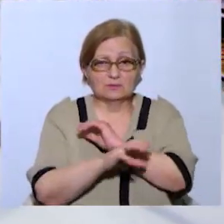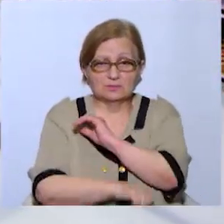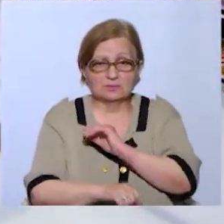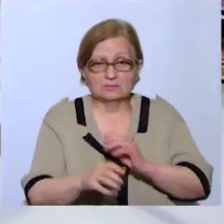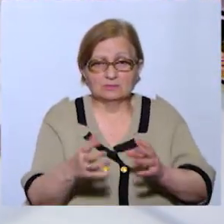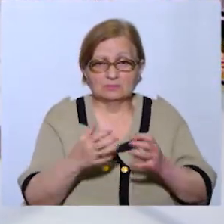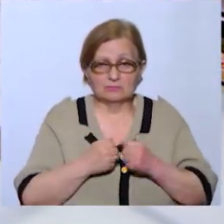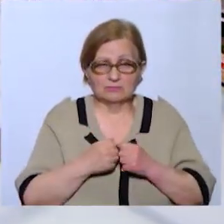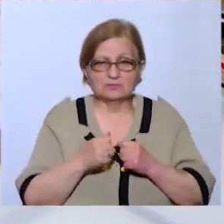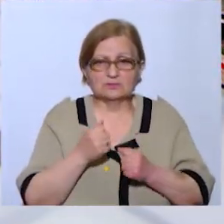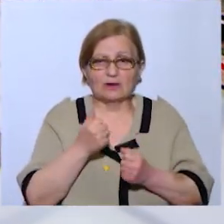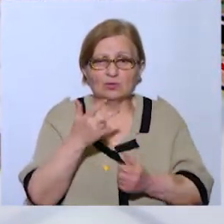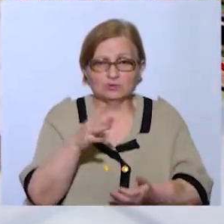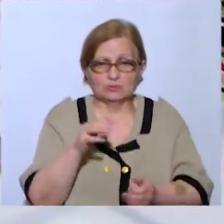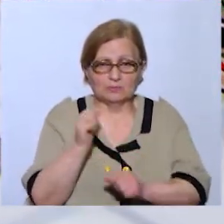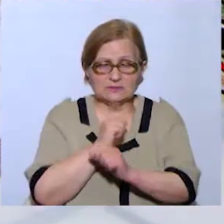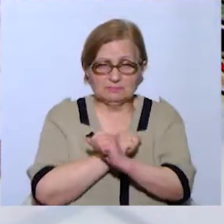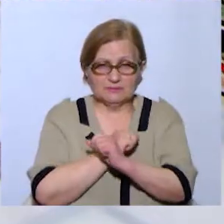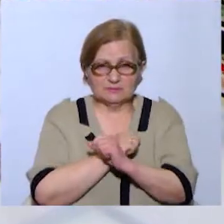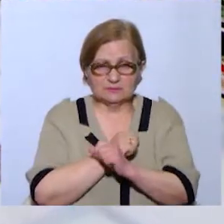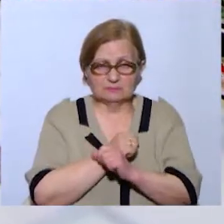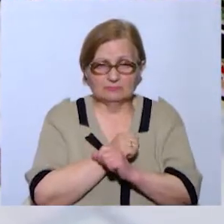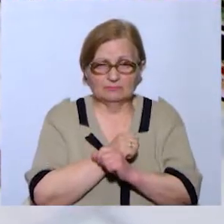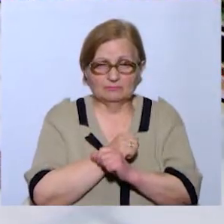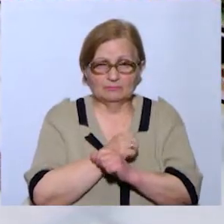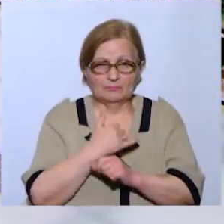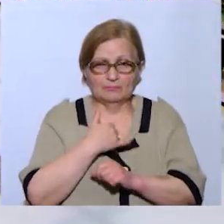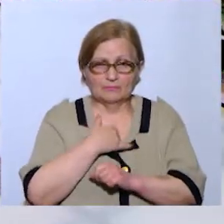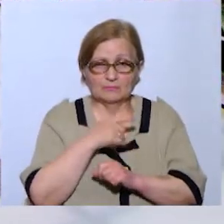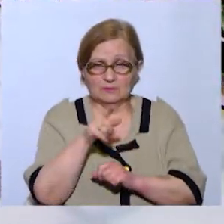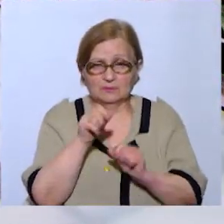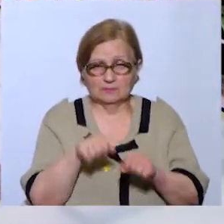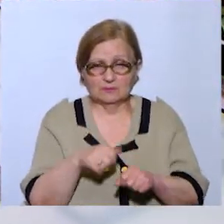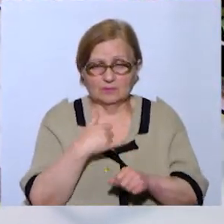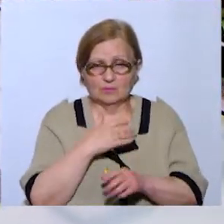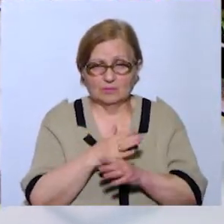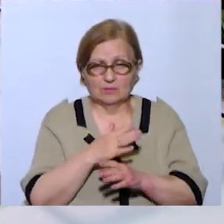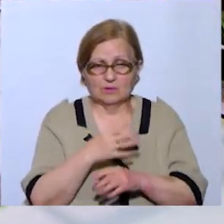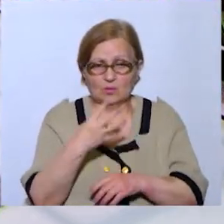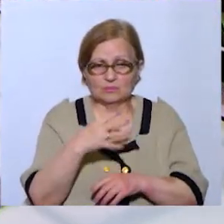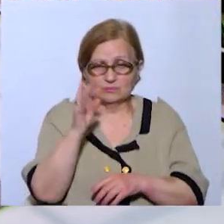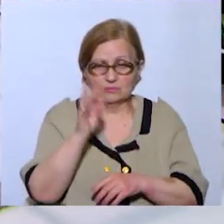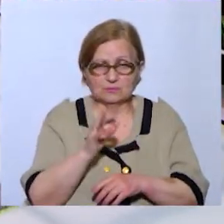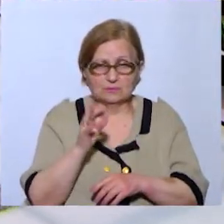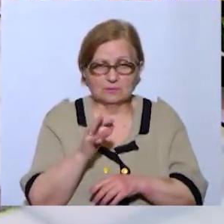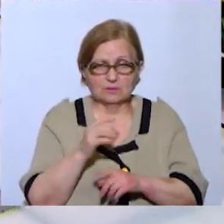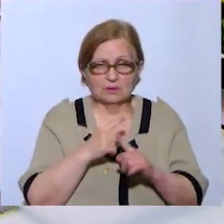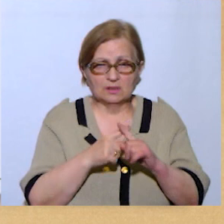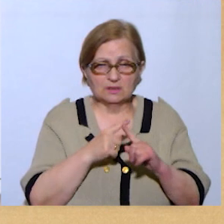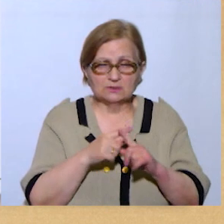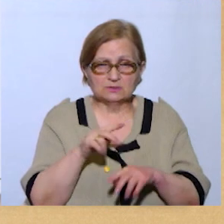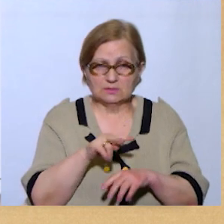საბოლოო ნარევის სპირტის რაოდენობა. მაშასადამე ჩვენ შემთხვევაში გვაქვს 40%-იანი, ვთქვათ, X